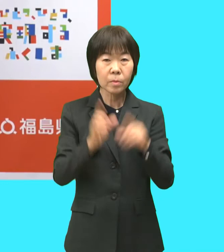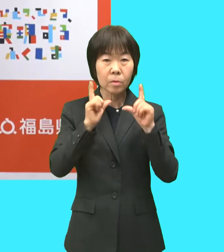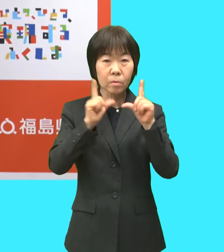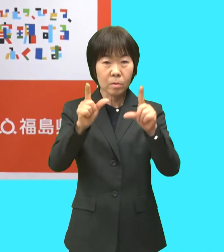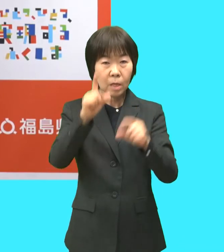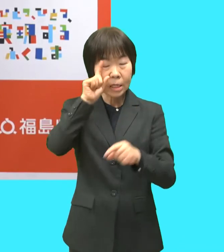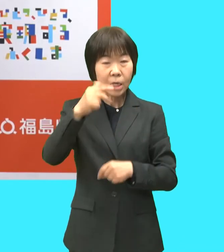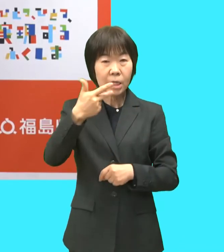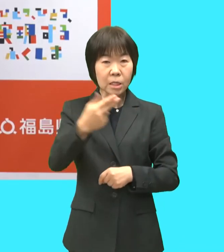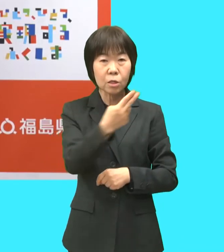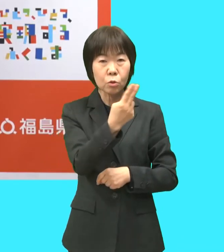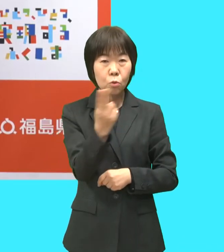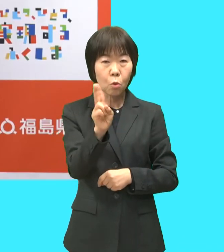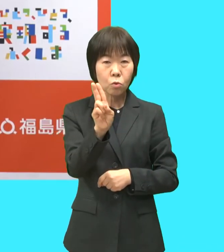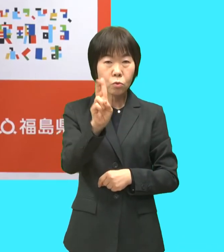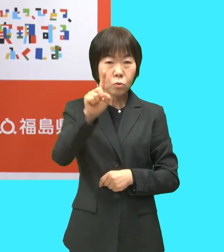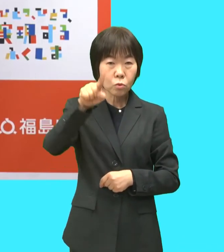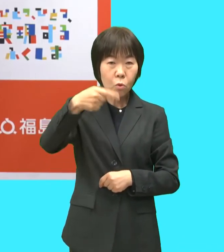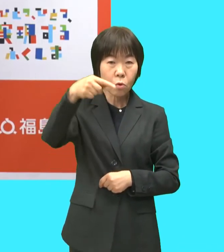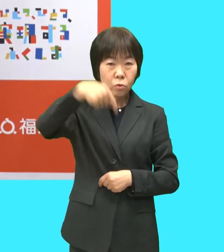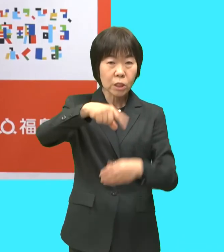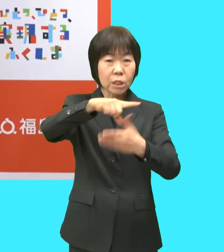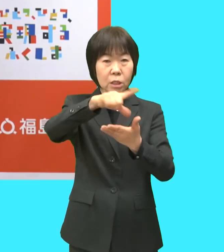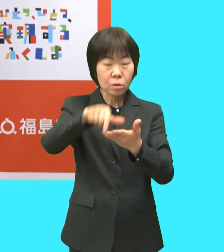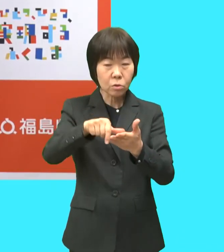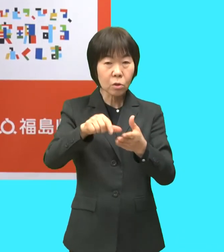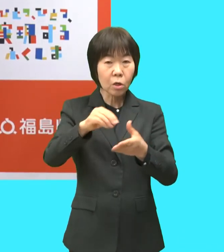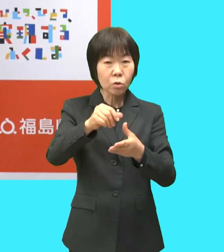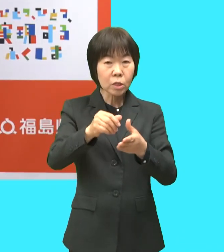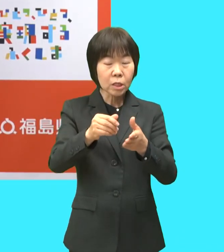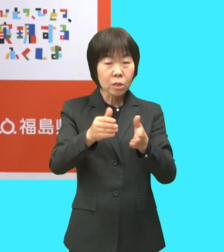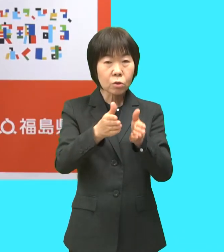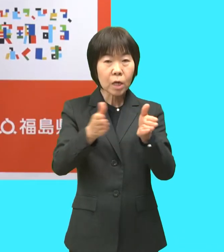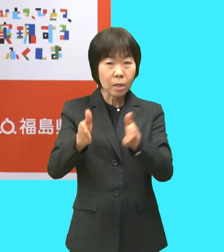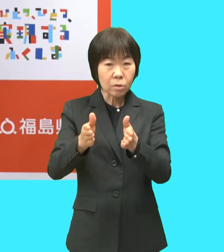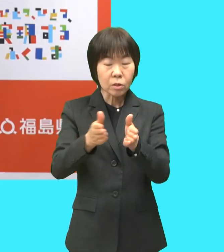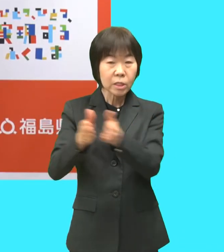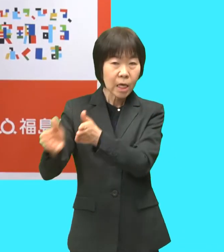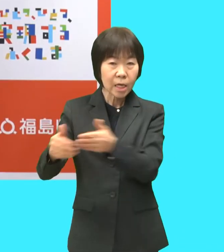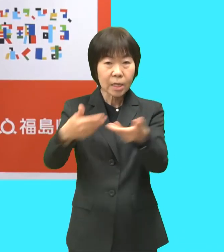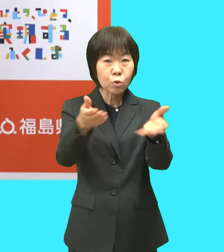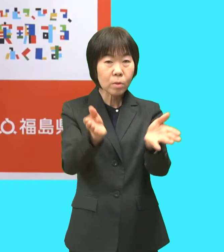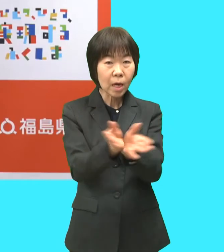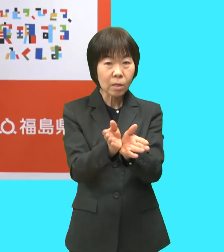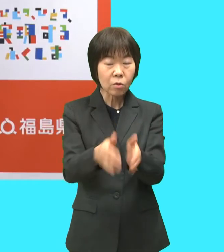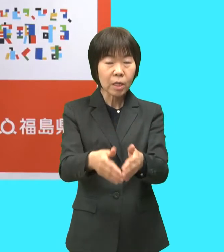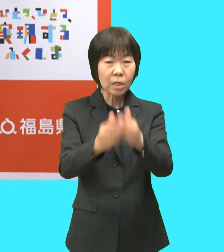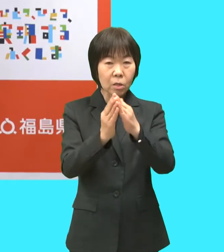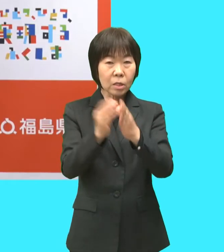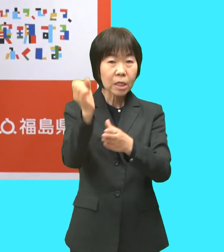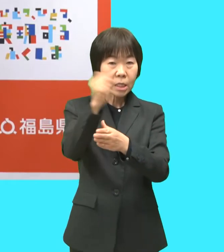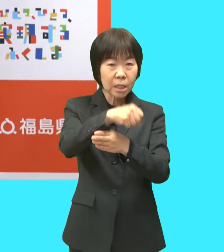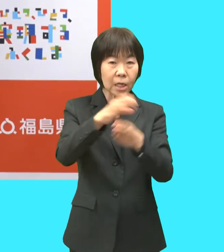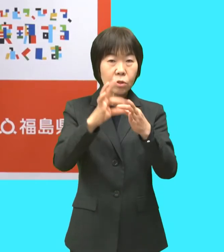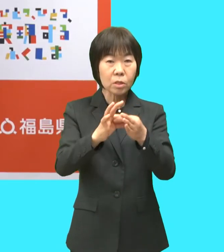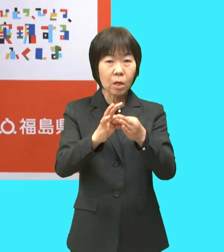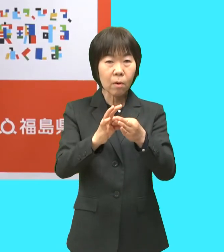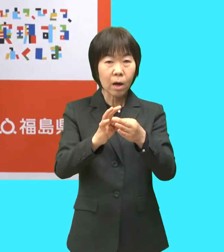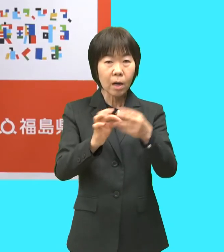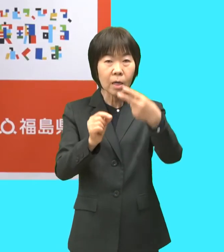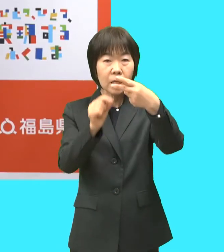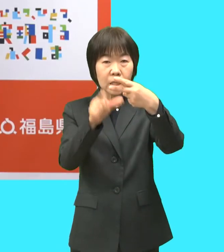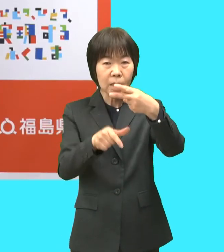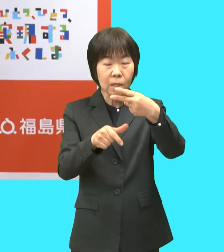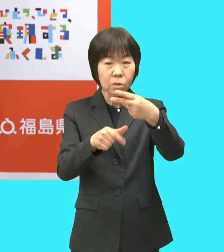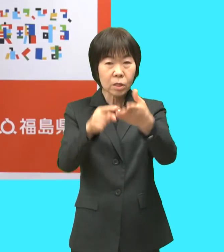伊達市道の内地区土地区画整理組合の設立認可については先月申請を受理